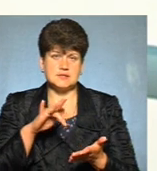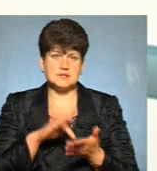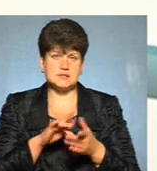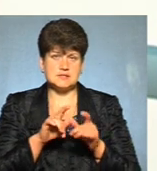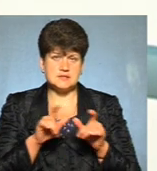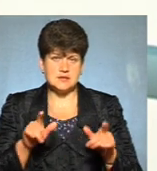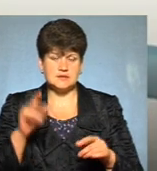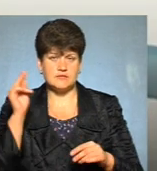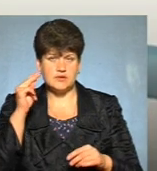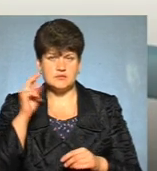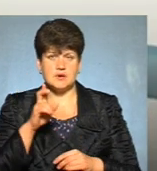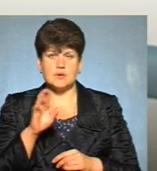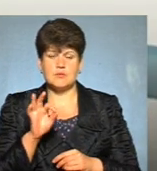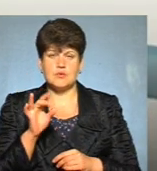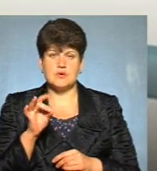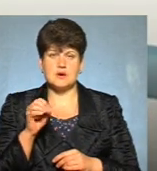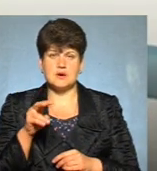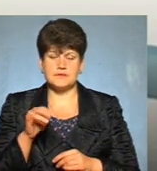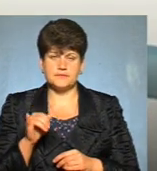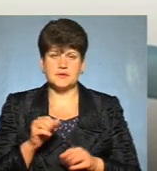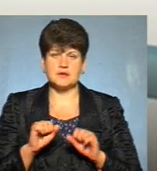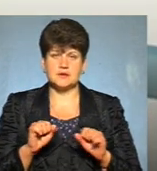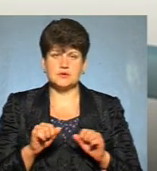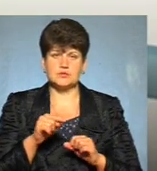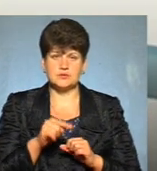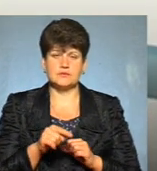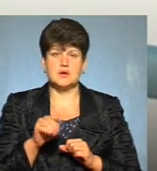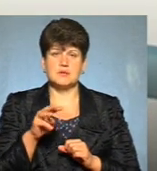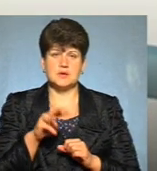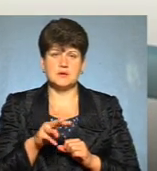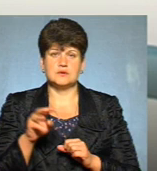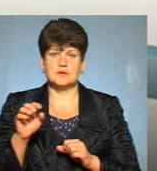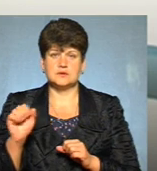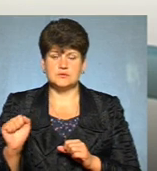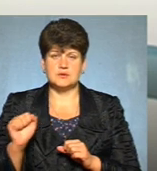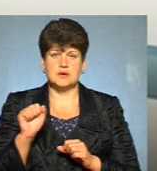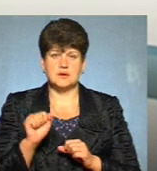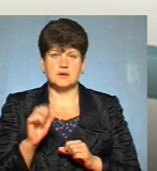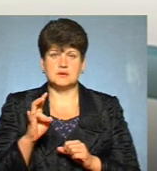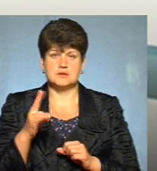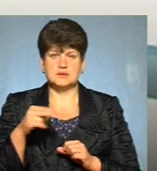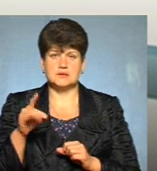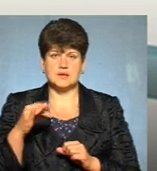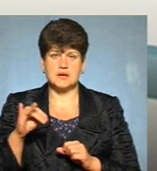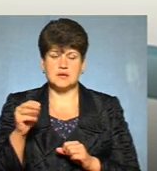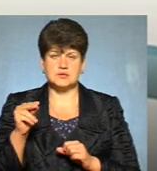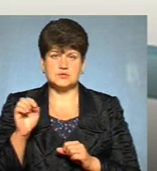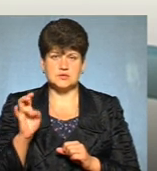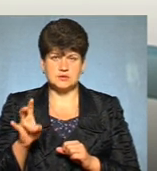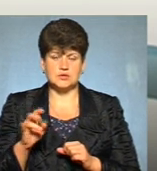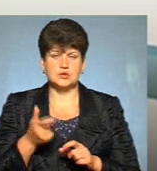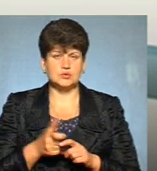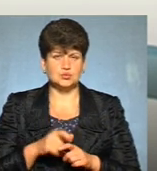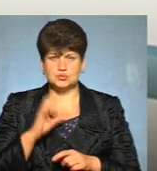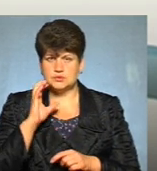вивчення бореліозів, керує ним Михайло Антонович Андрейчин, академік Академії медичних наук. Дуже серйозно,